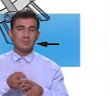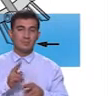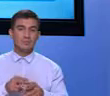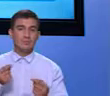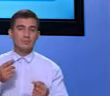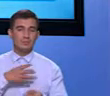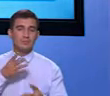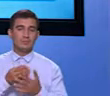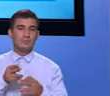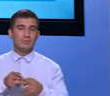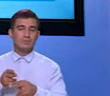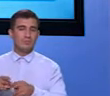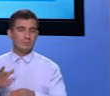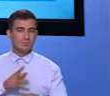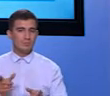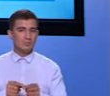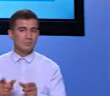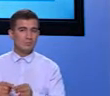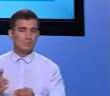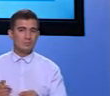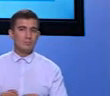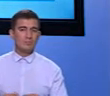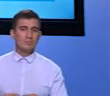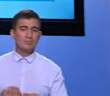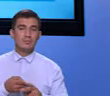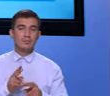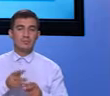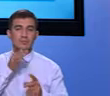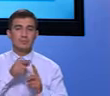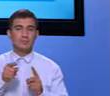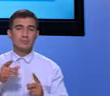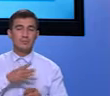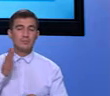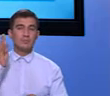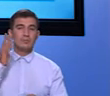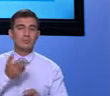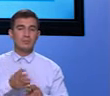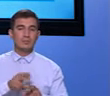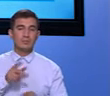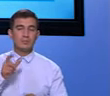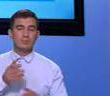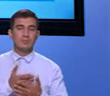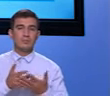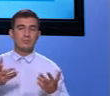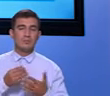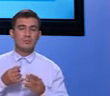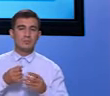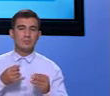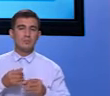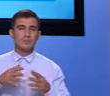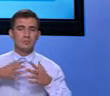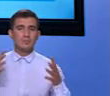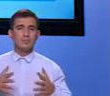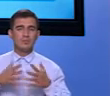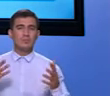etdi. Qanday qilib? Chunki bu davrda aholi bora-bora yana ham obkor yerlarga bo'lgan